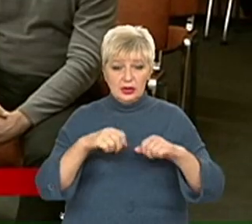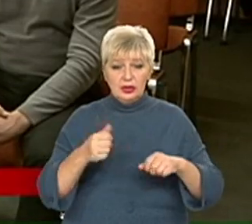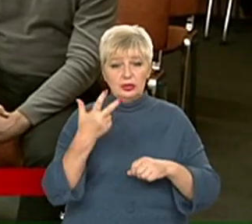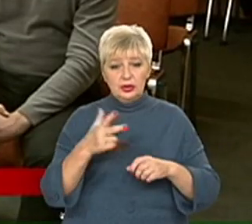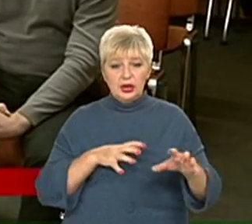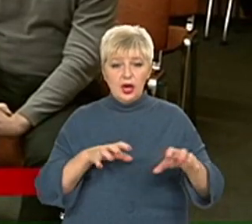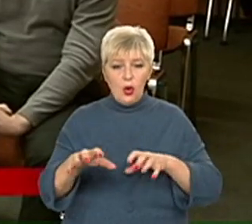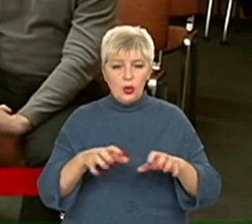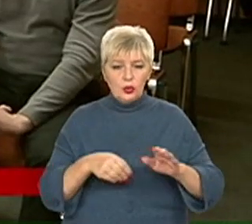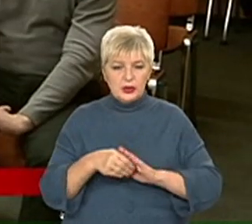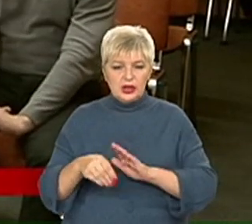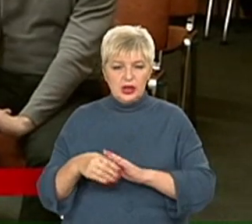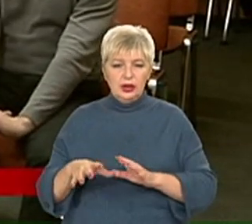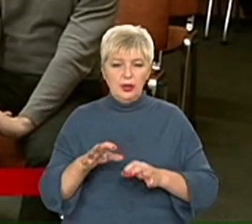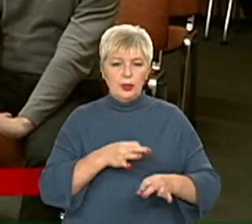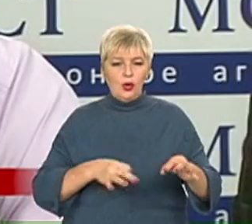корупційні проєкти.